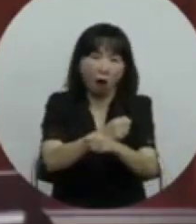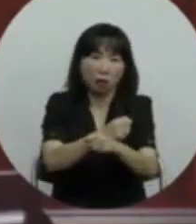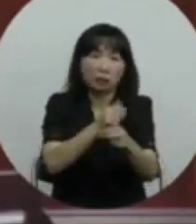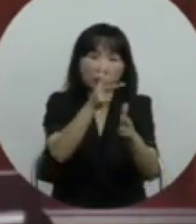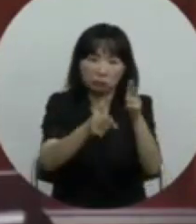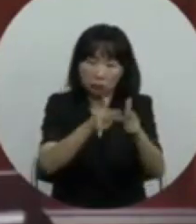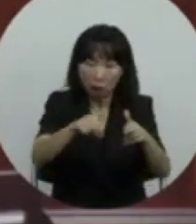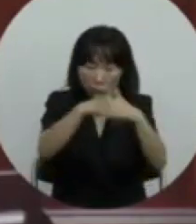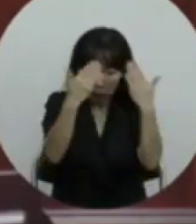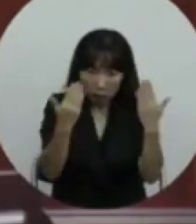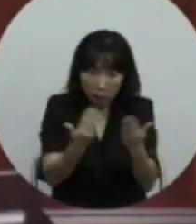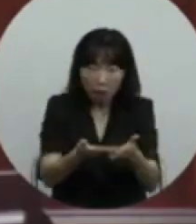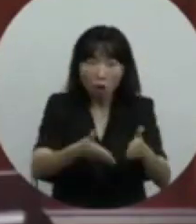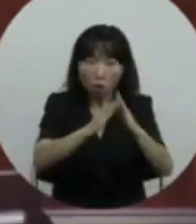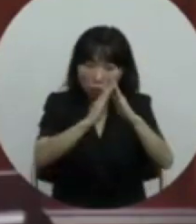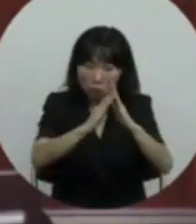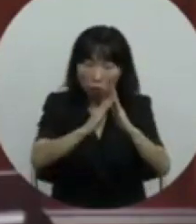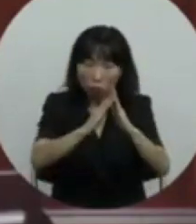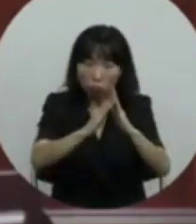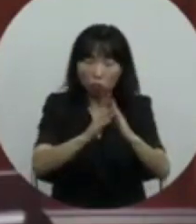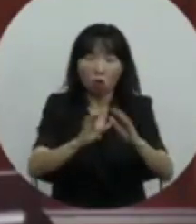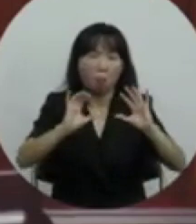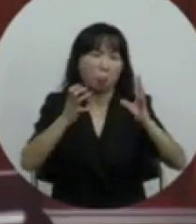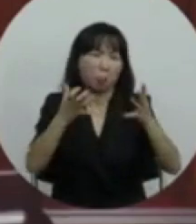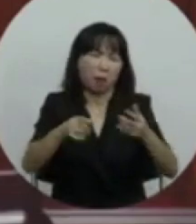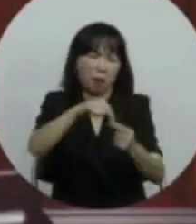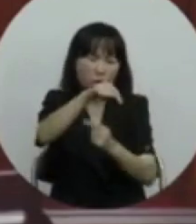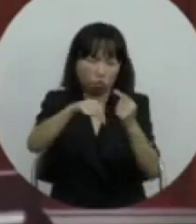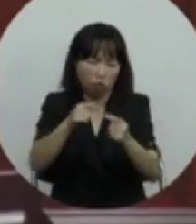주민자치 지방분권을 역점으로 국정을 이끌어왔습니다.